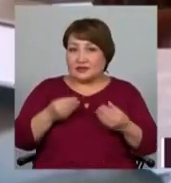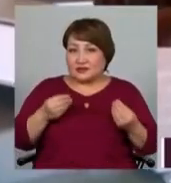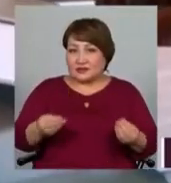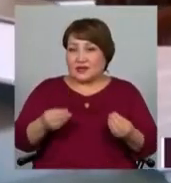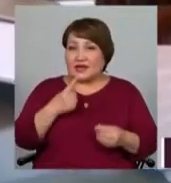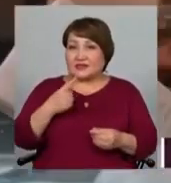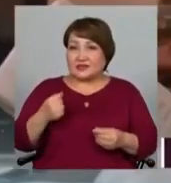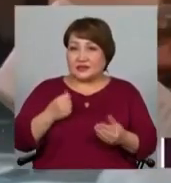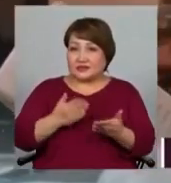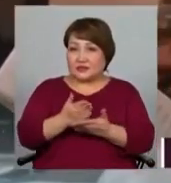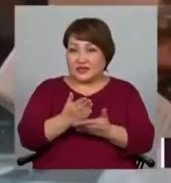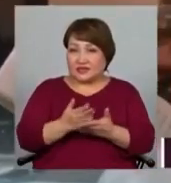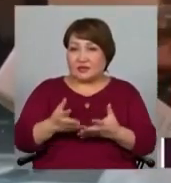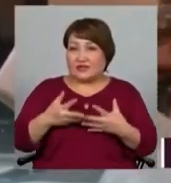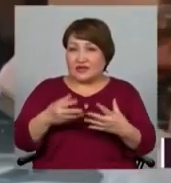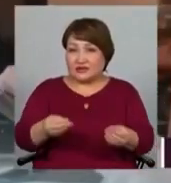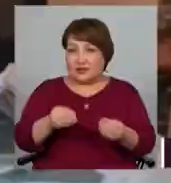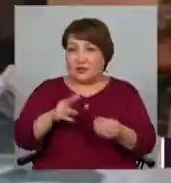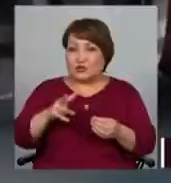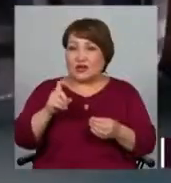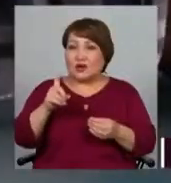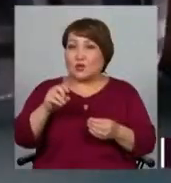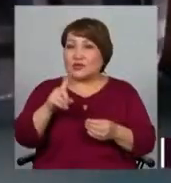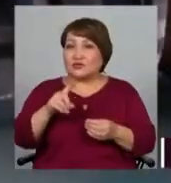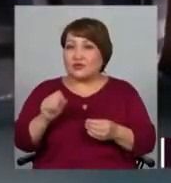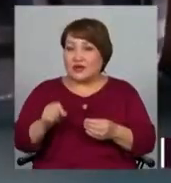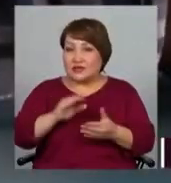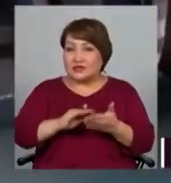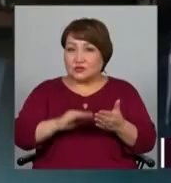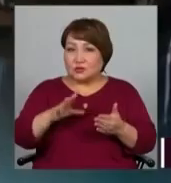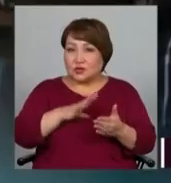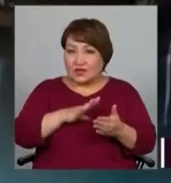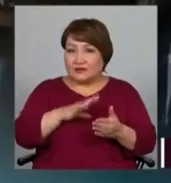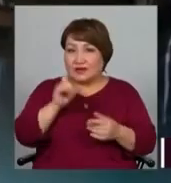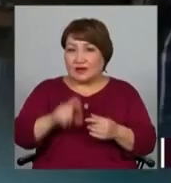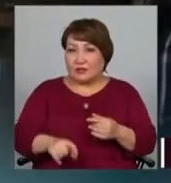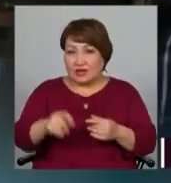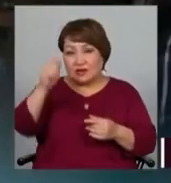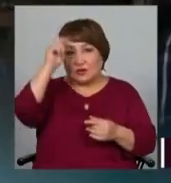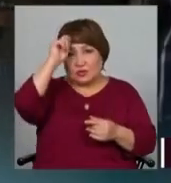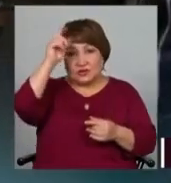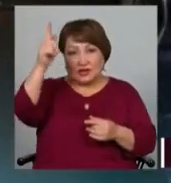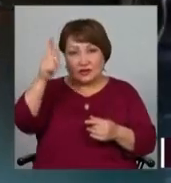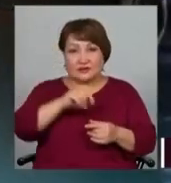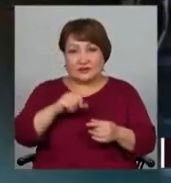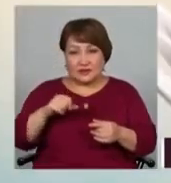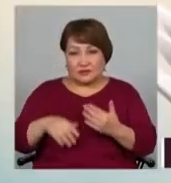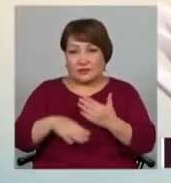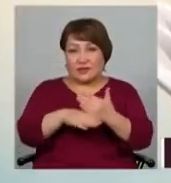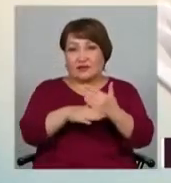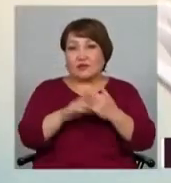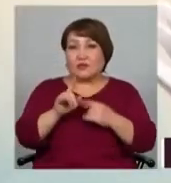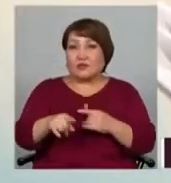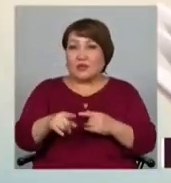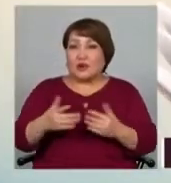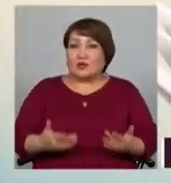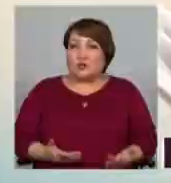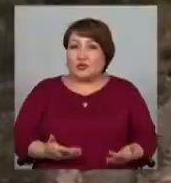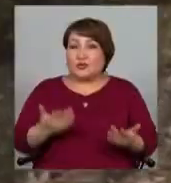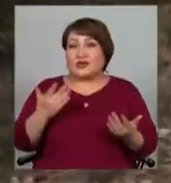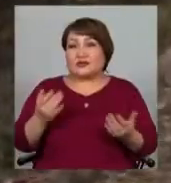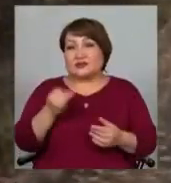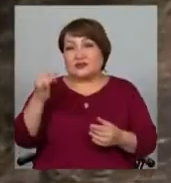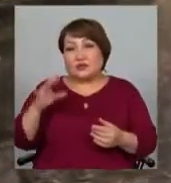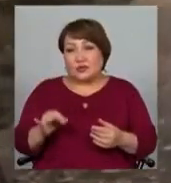Ұстазы Мұхтар Әуезовте жазушы боламын деген адамға Құдай өзі осындай кедергілер береді. Мүмкін ол жаққа өмір баяныңды байытайын деп бара